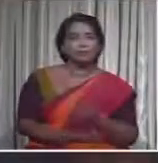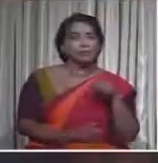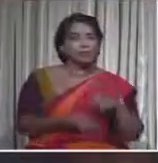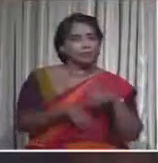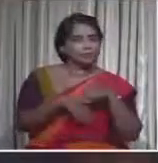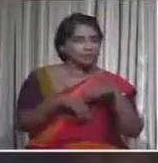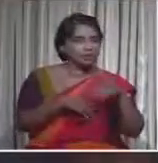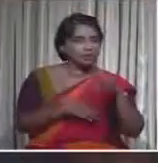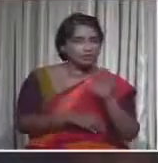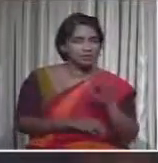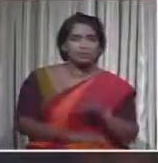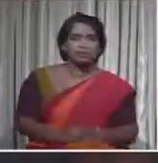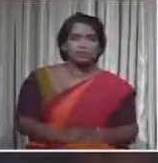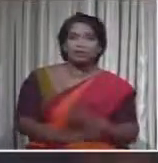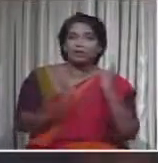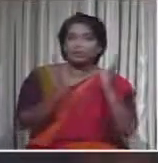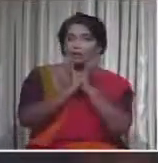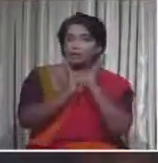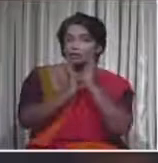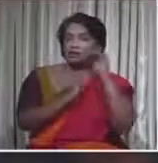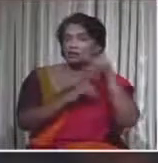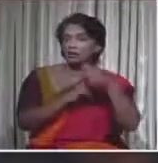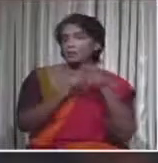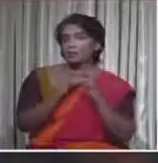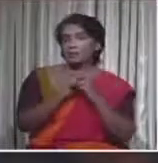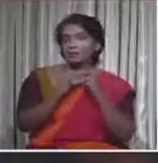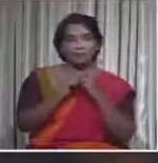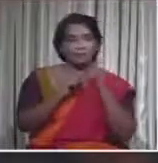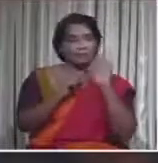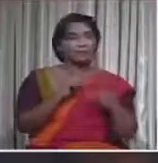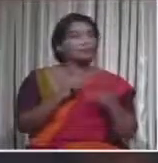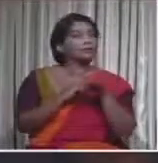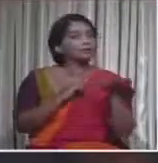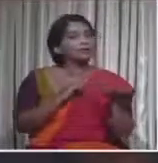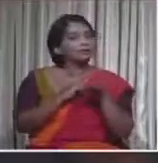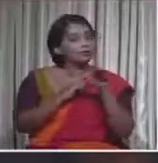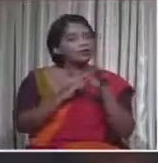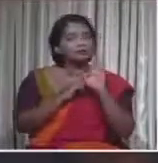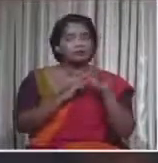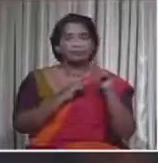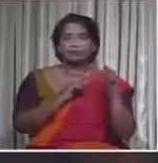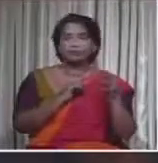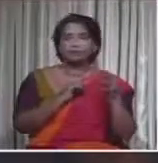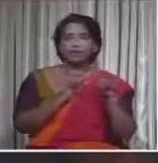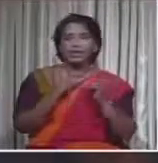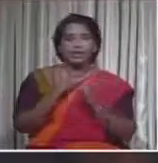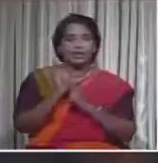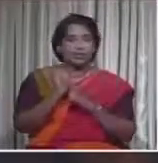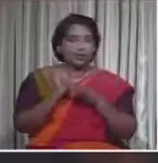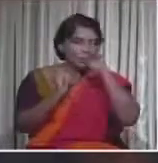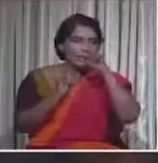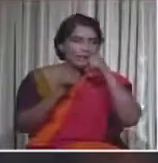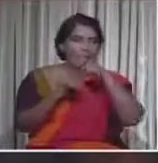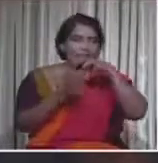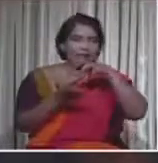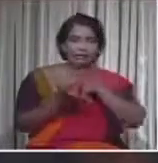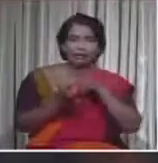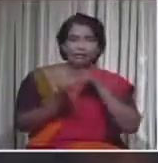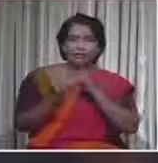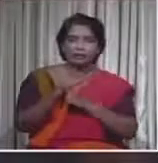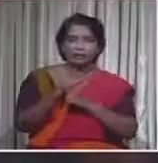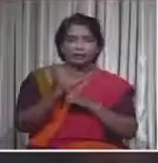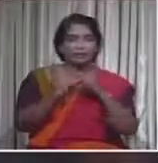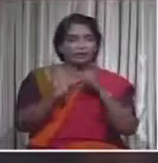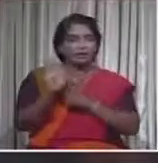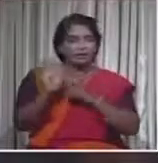වෙනකොට වනාලිංගයේ තර්ජනයට ලක් වෙලා තියෙන ප්‍රදේශ විශේෂයෙන්ම නිකවැරටිය ඒ වගේම